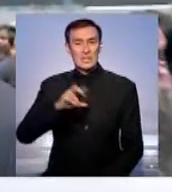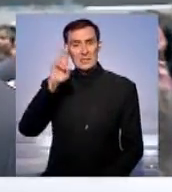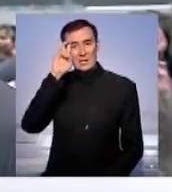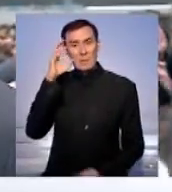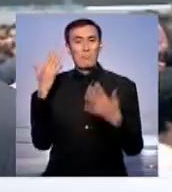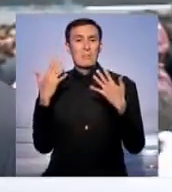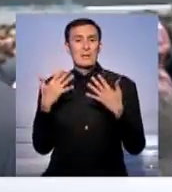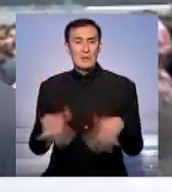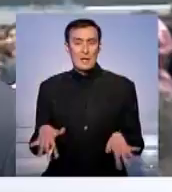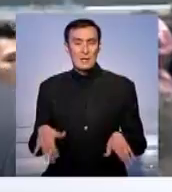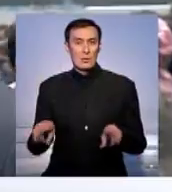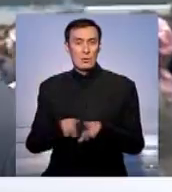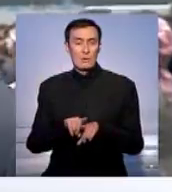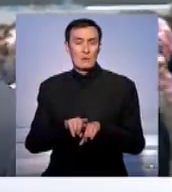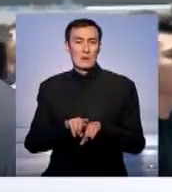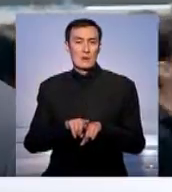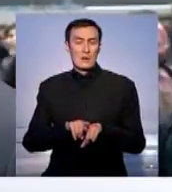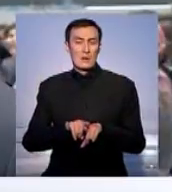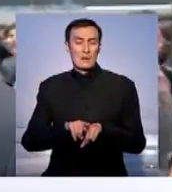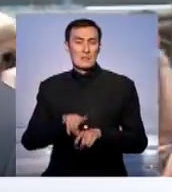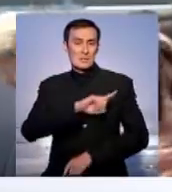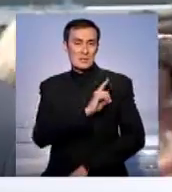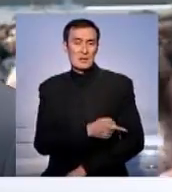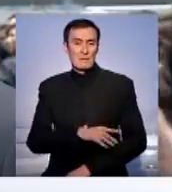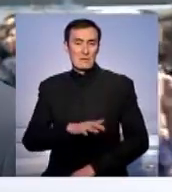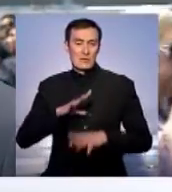потеряла героя, выдающего спортсмена,